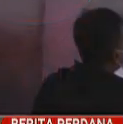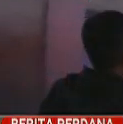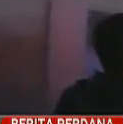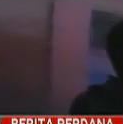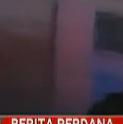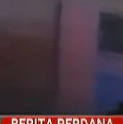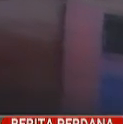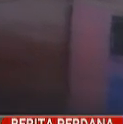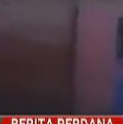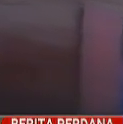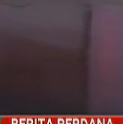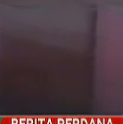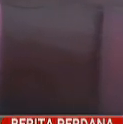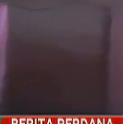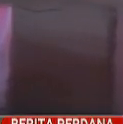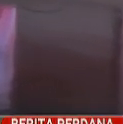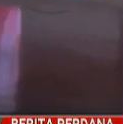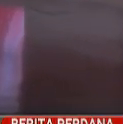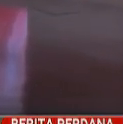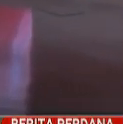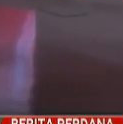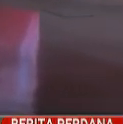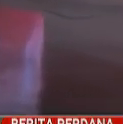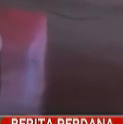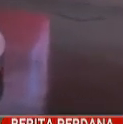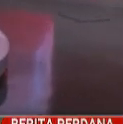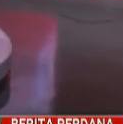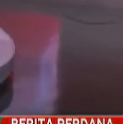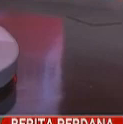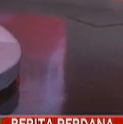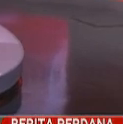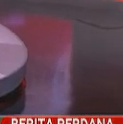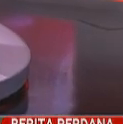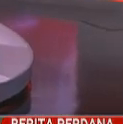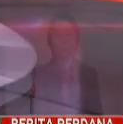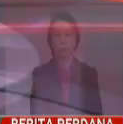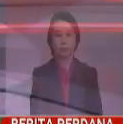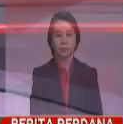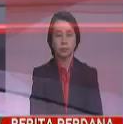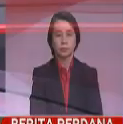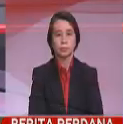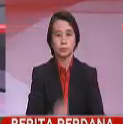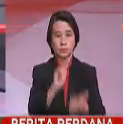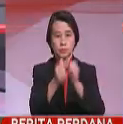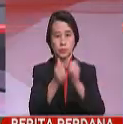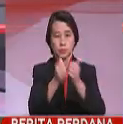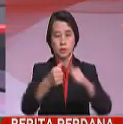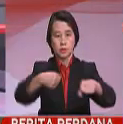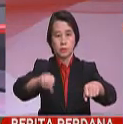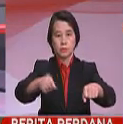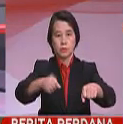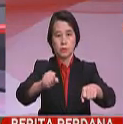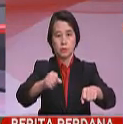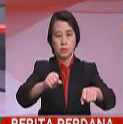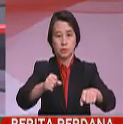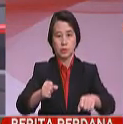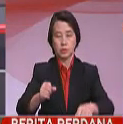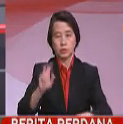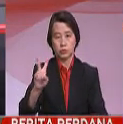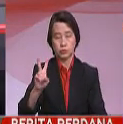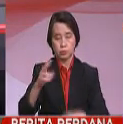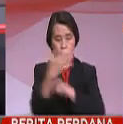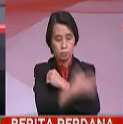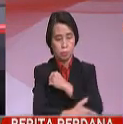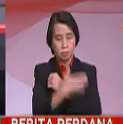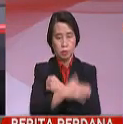Baik, terima kasih Faris dan juga Hanim. Assalamualaikum dan salam sejahtera. Kita mulakan dengan perkembangan sukan pemotoran. Pelumba Motor Tua Negara